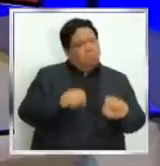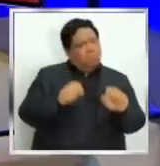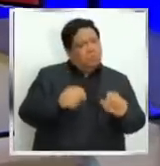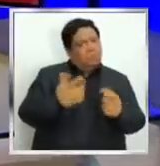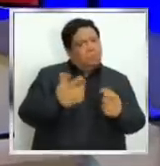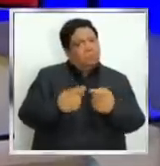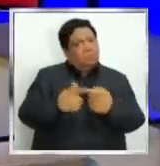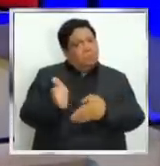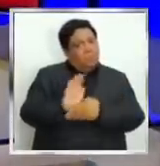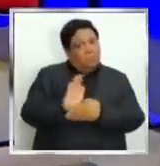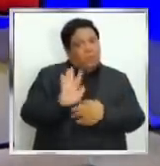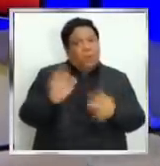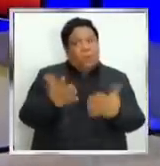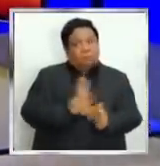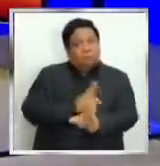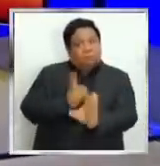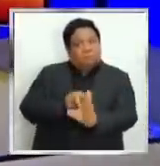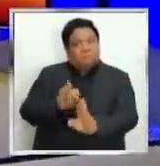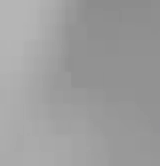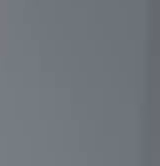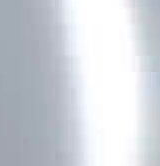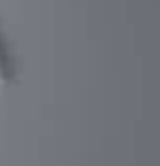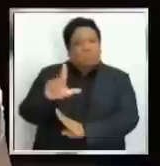Bubblegum. Makichika kay Aubrey Carampel.